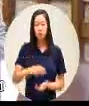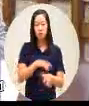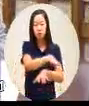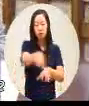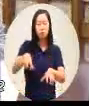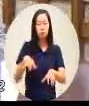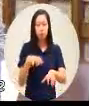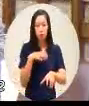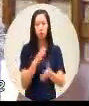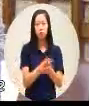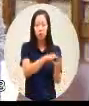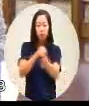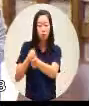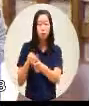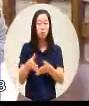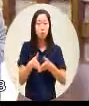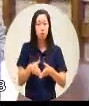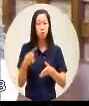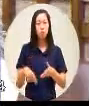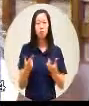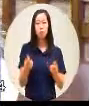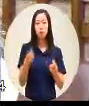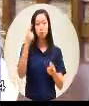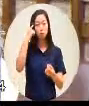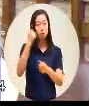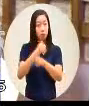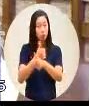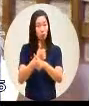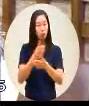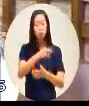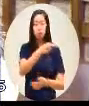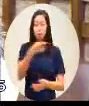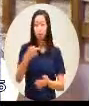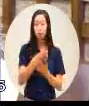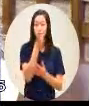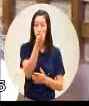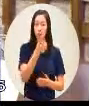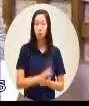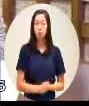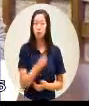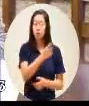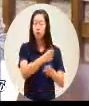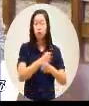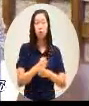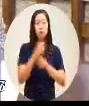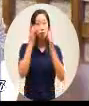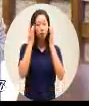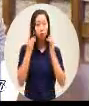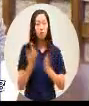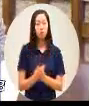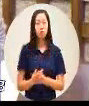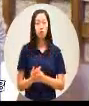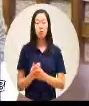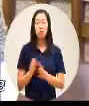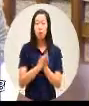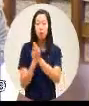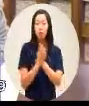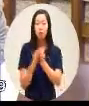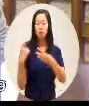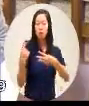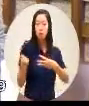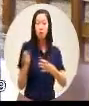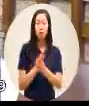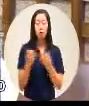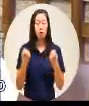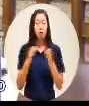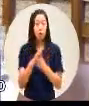大家必须要学习的。但是你要考虑到要学习英语，拉玛夏也好啦，桃园谁会开补习班呢？在那边绝